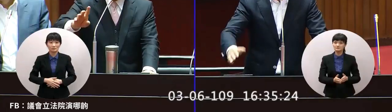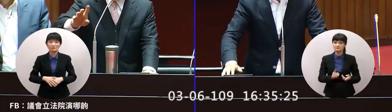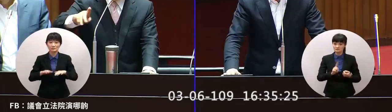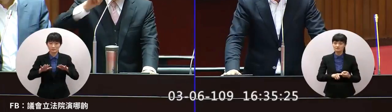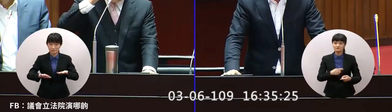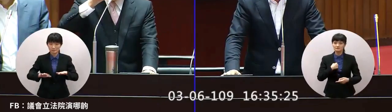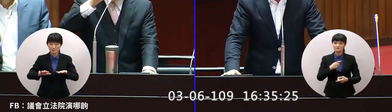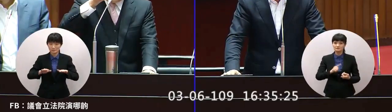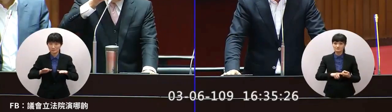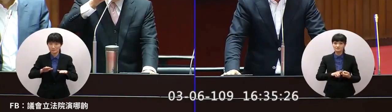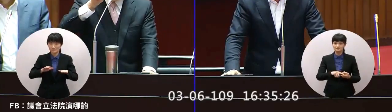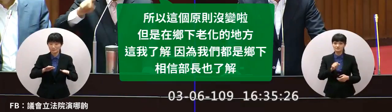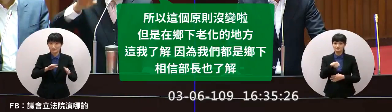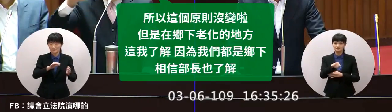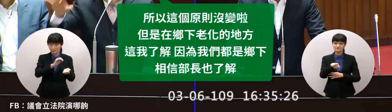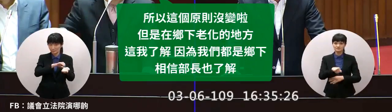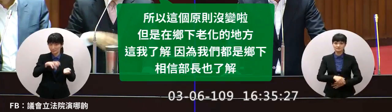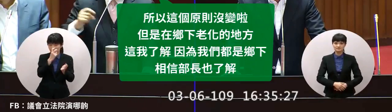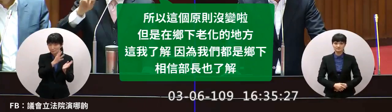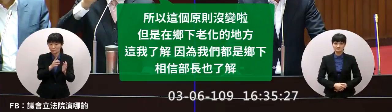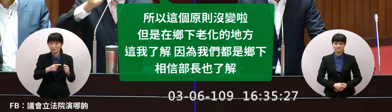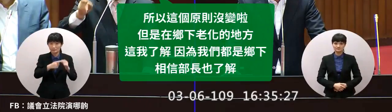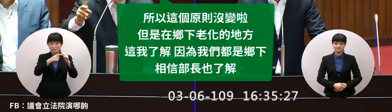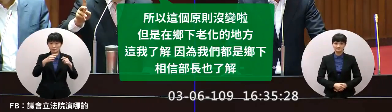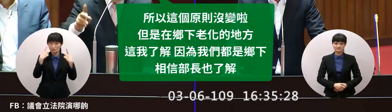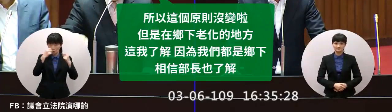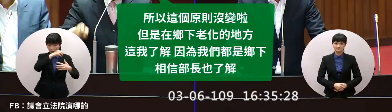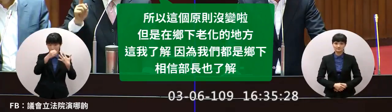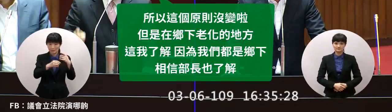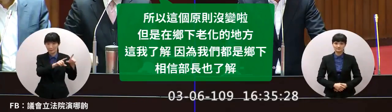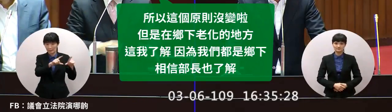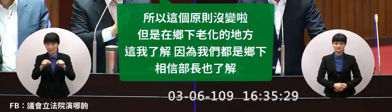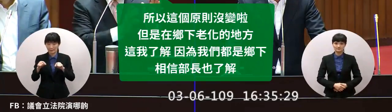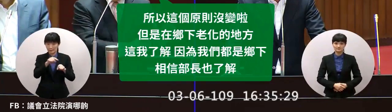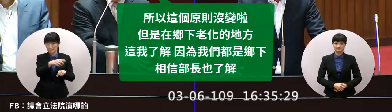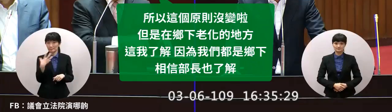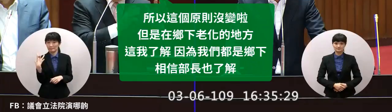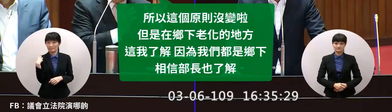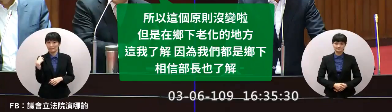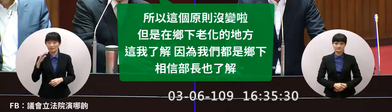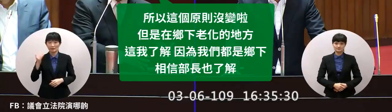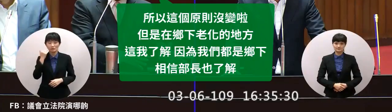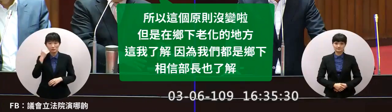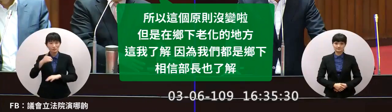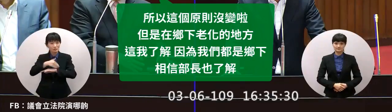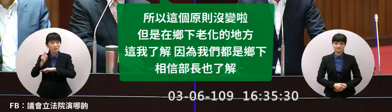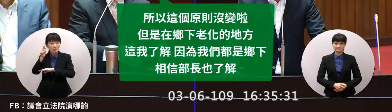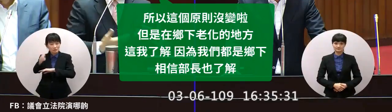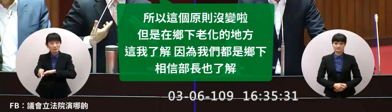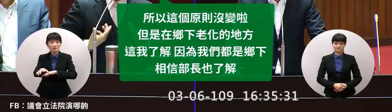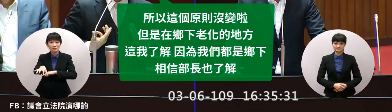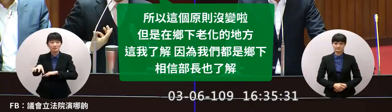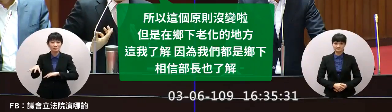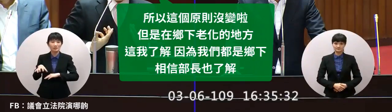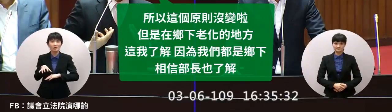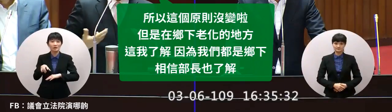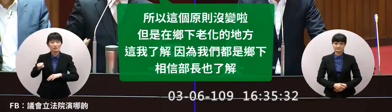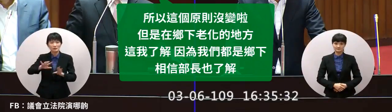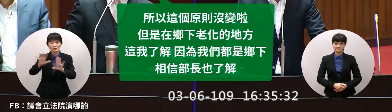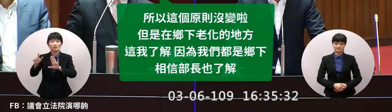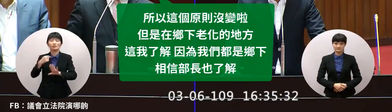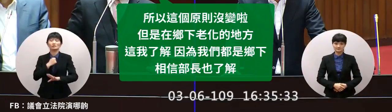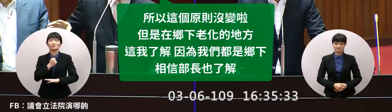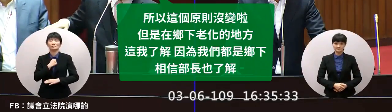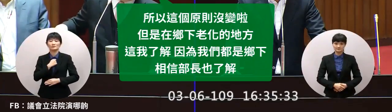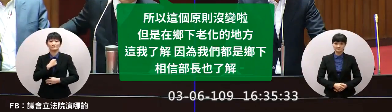啊，我同意 這樣這一項，所以這個原則不變啦。但是在磚腳老化的地方，這我很了解，因